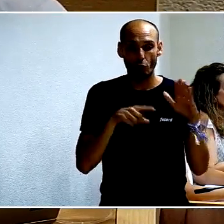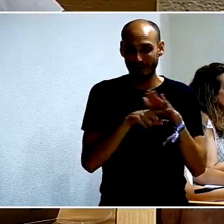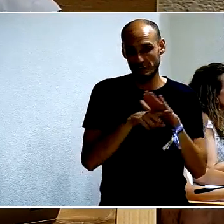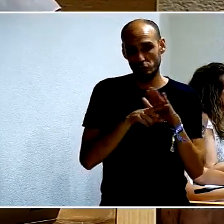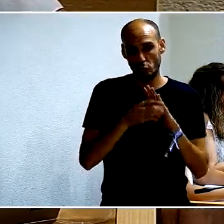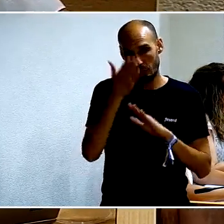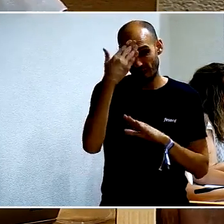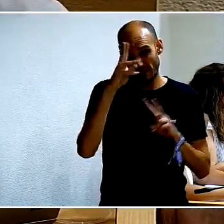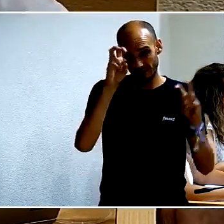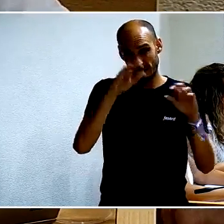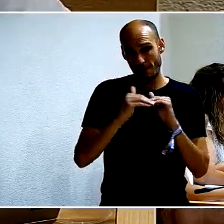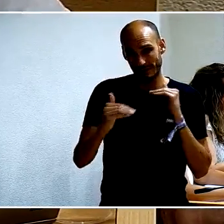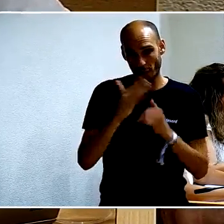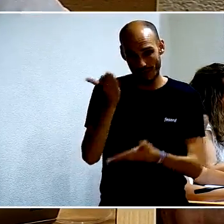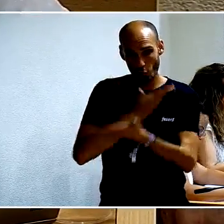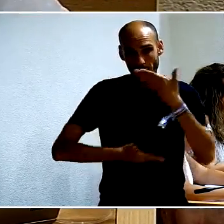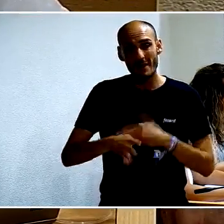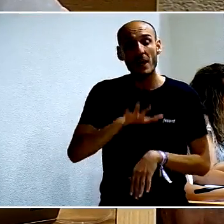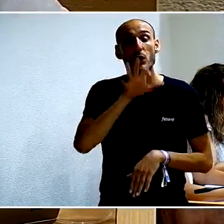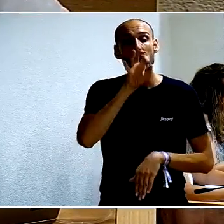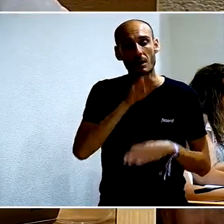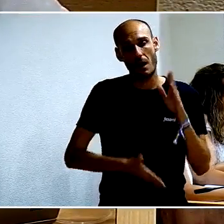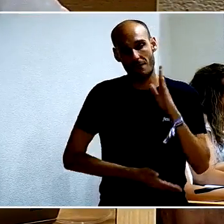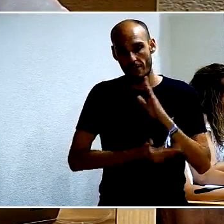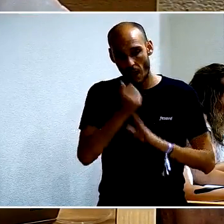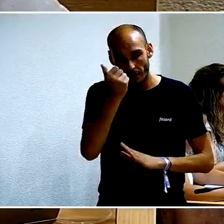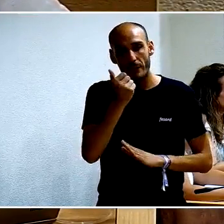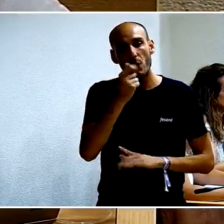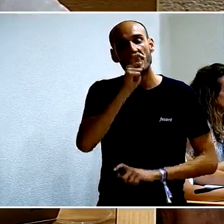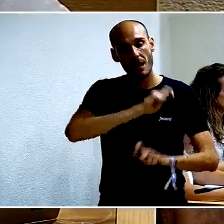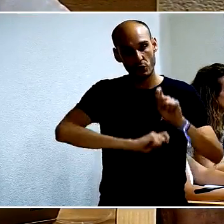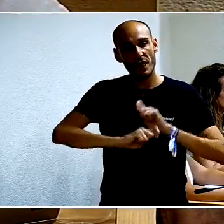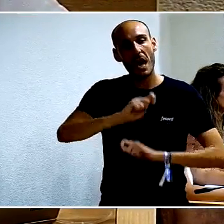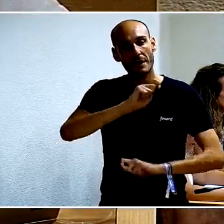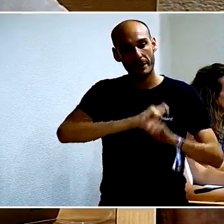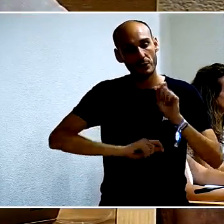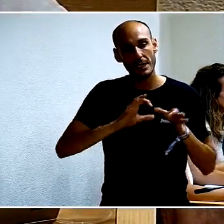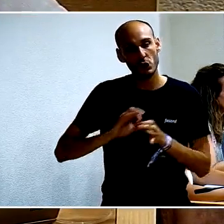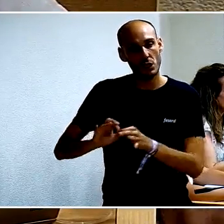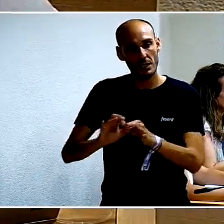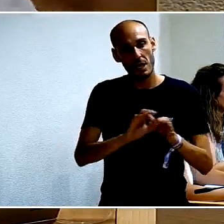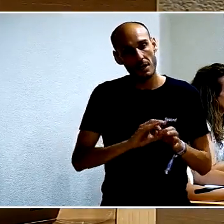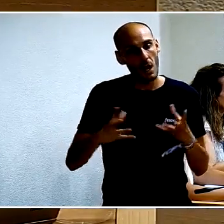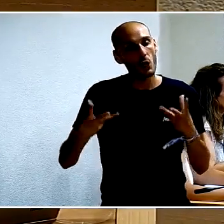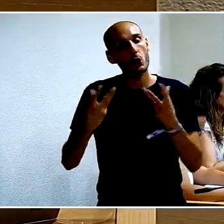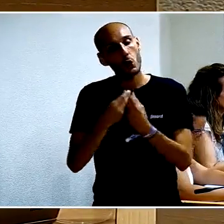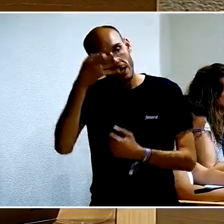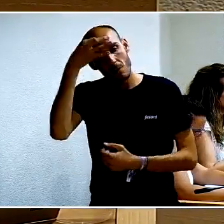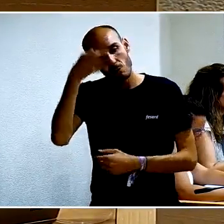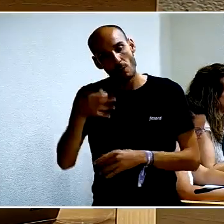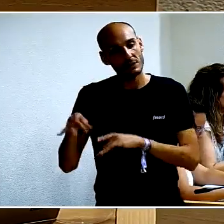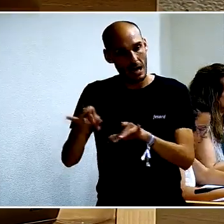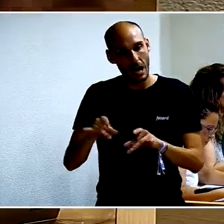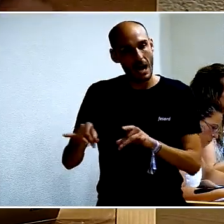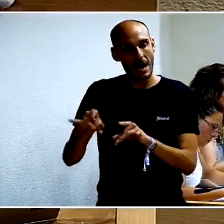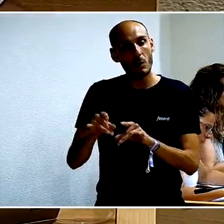cooperació, és la Federació d'Associacions de Solidaritat del Poble Palestí, del Poble Saharaui del